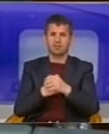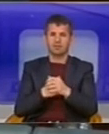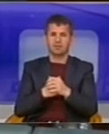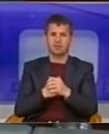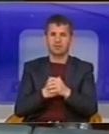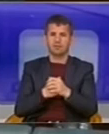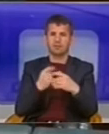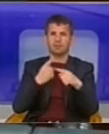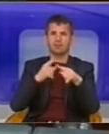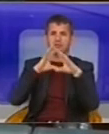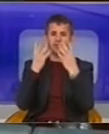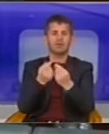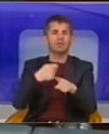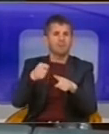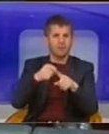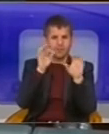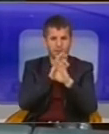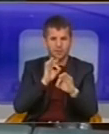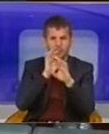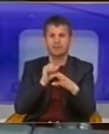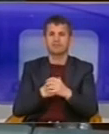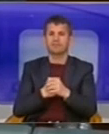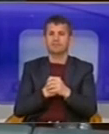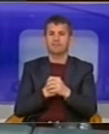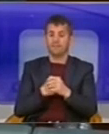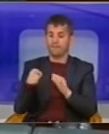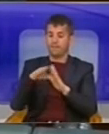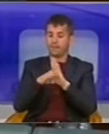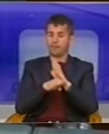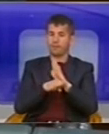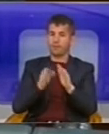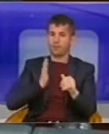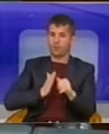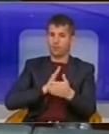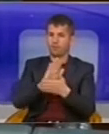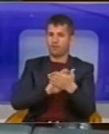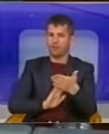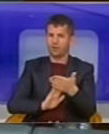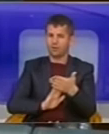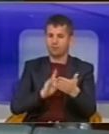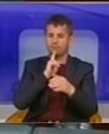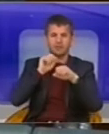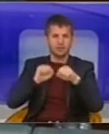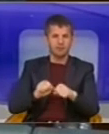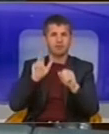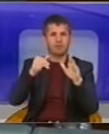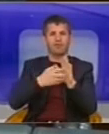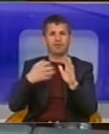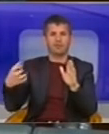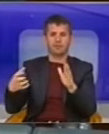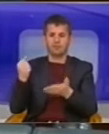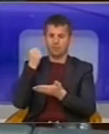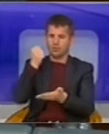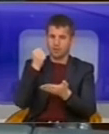pa ofruar zgjidhje konkrete. Programi për kulturë fillon me premtimin se qeveria do të vazhdojë të rrisë